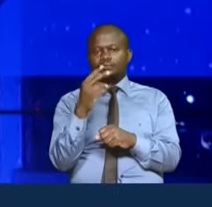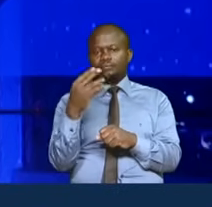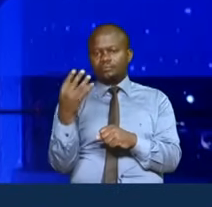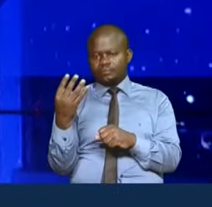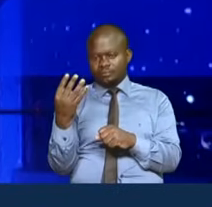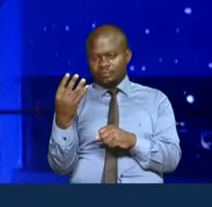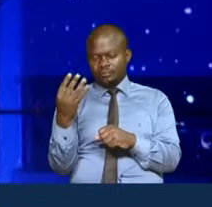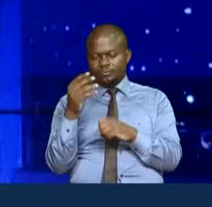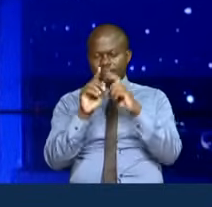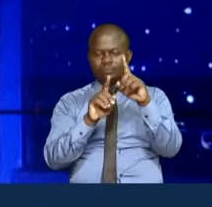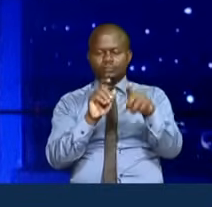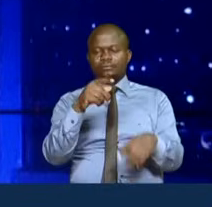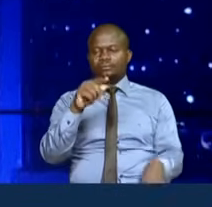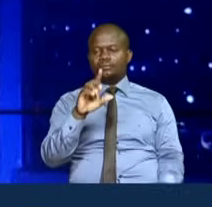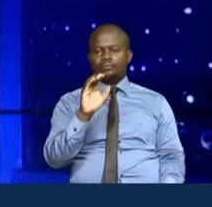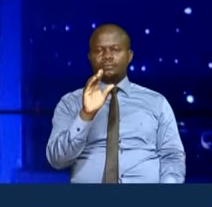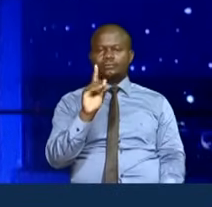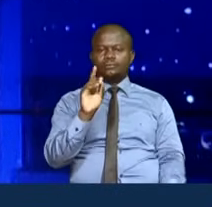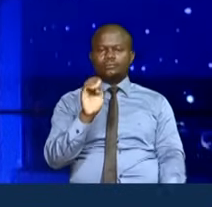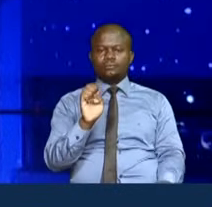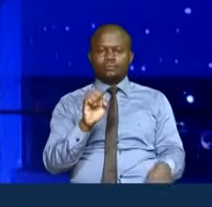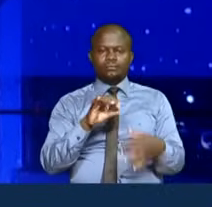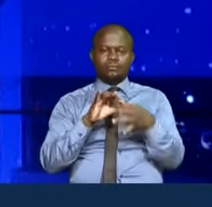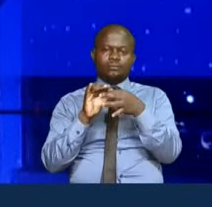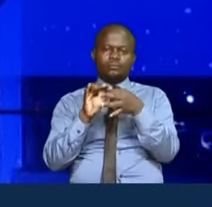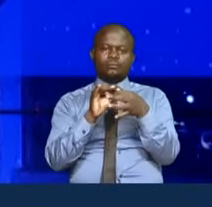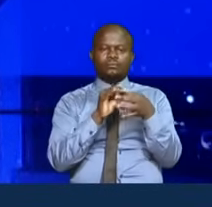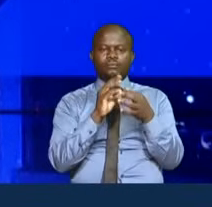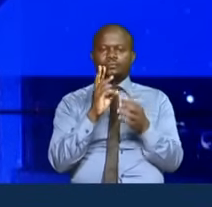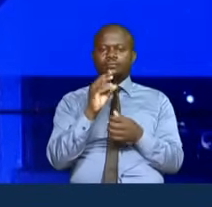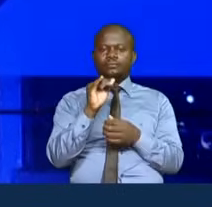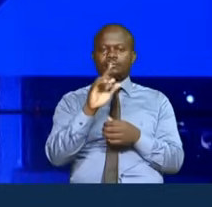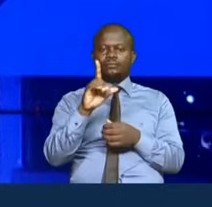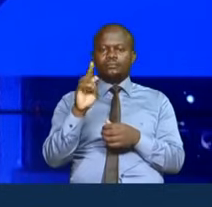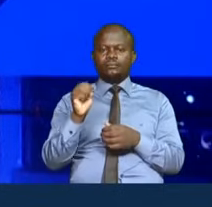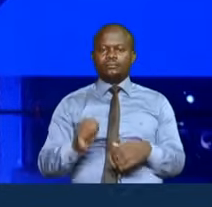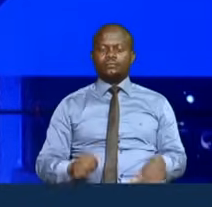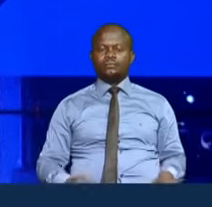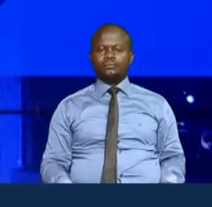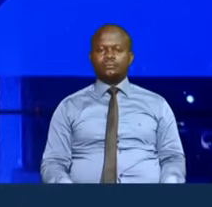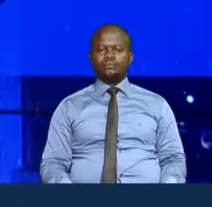2023-2024 reka tubibaze Placide Ngirinshuti yafatanyije na William Mutabazi